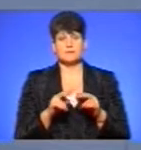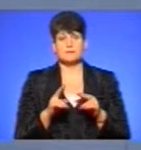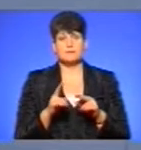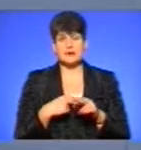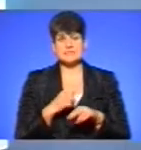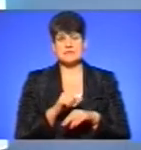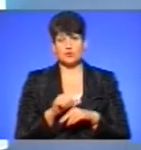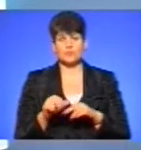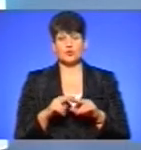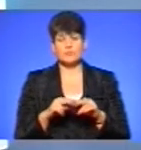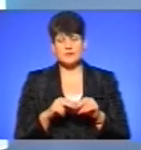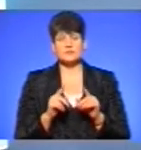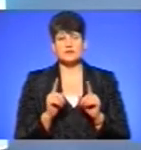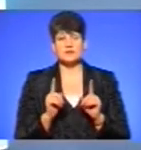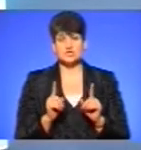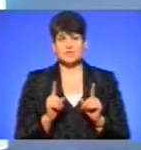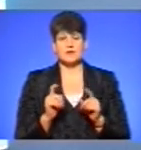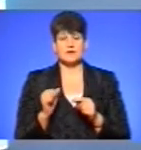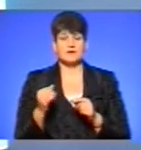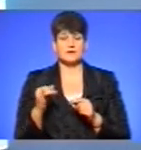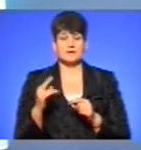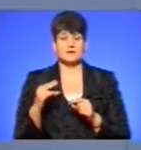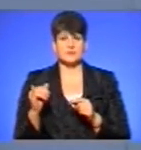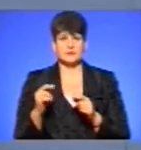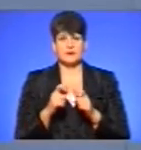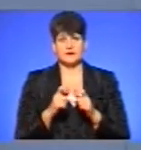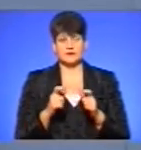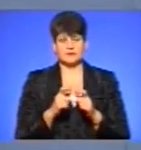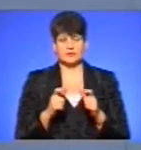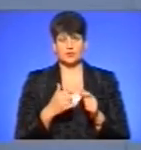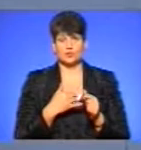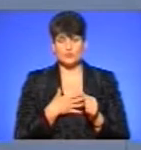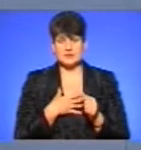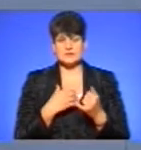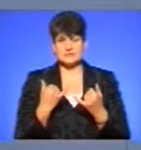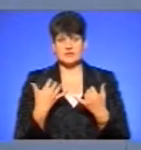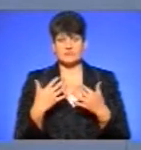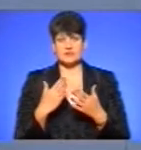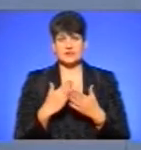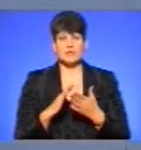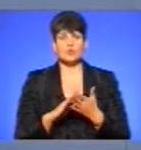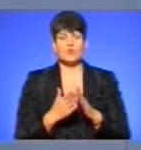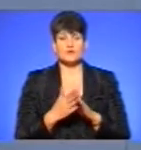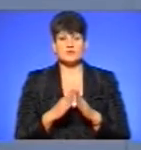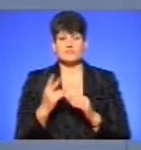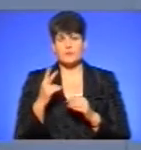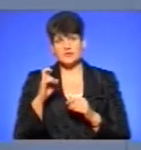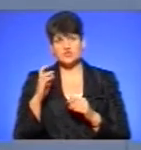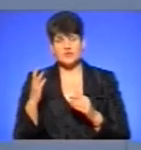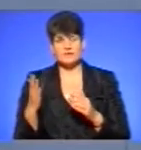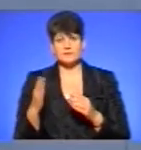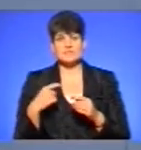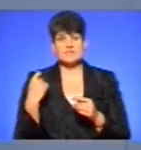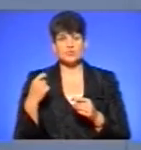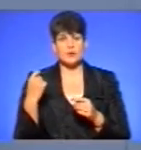так, лише по ID-картках. У нас же зараз є договори з двома державами – це